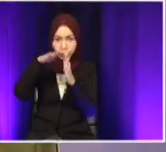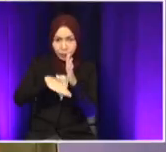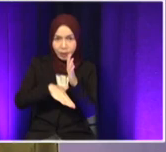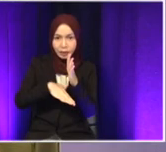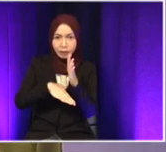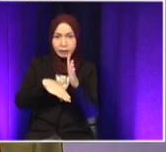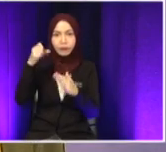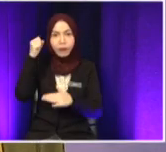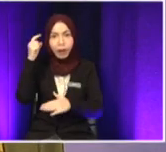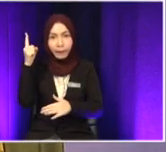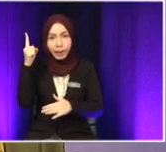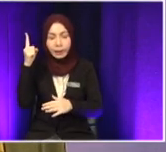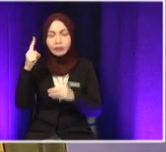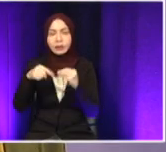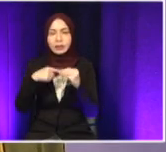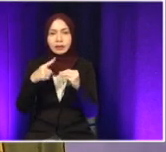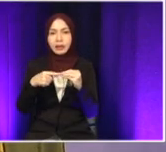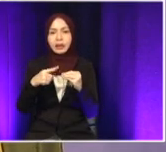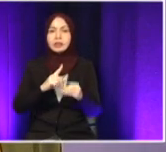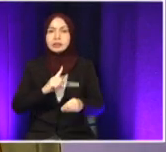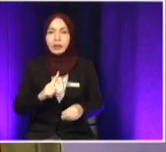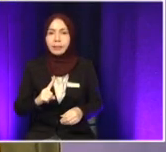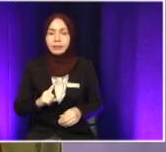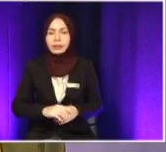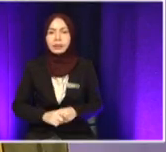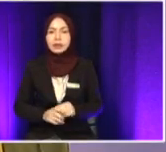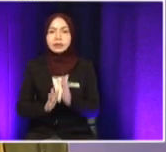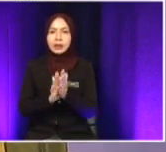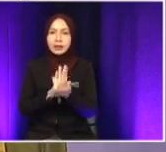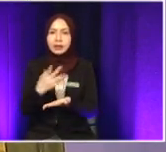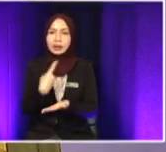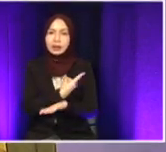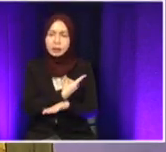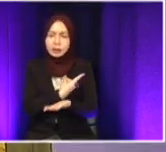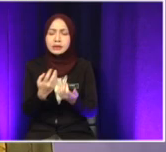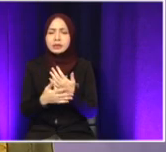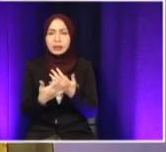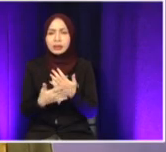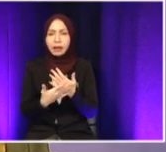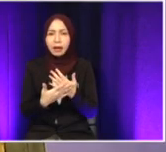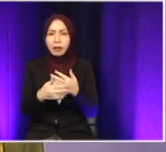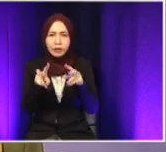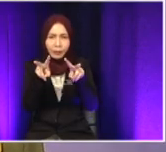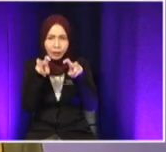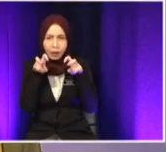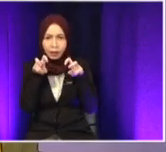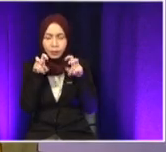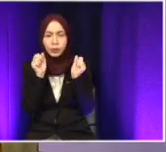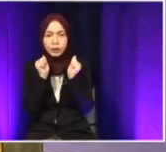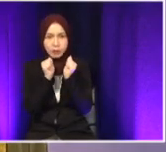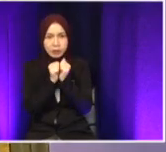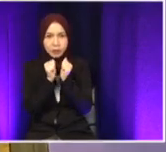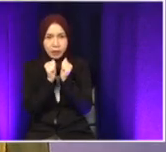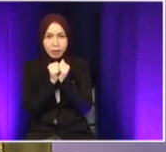kita tidak dididik dengan ajaran asuhan agama maka kita Mudah terpengaruh dan melihat keseronukan hidup ini sebagai